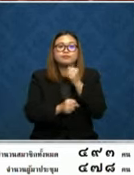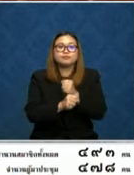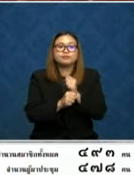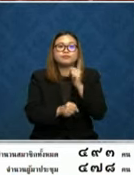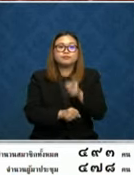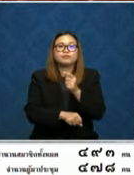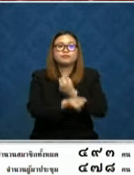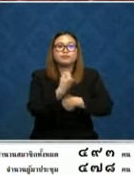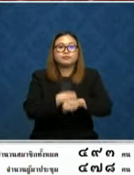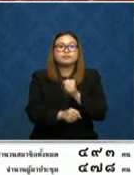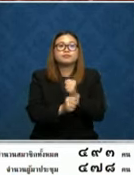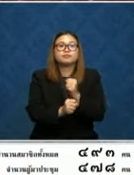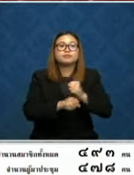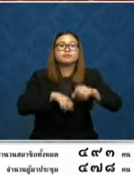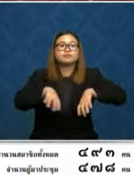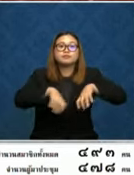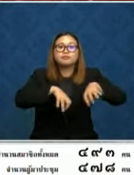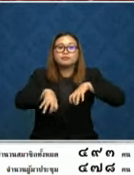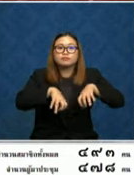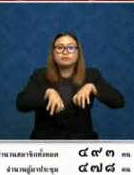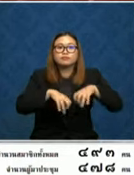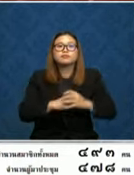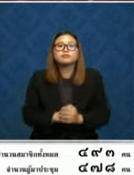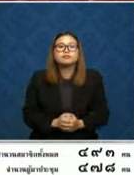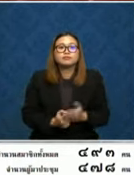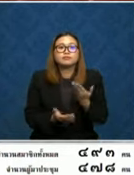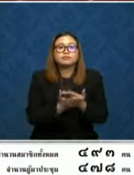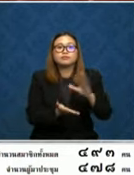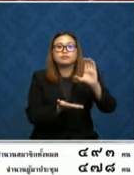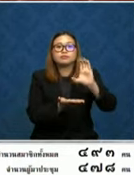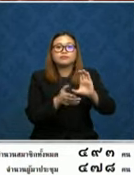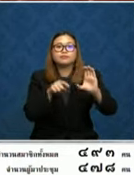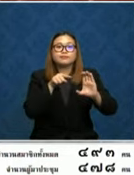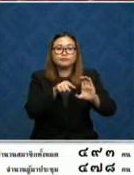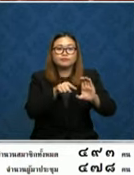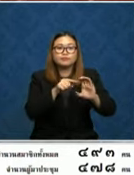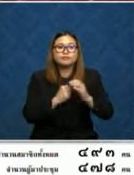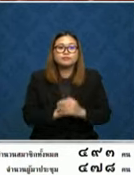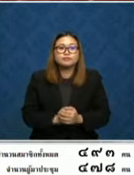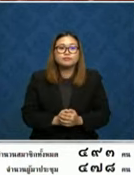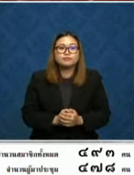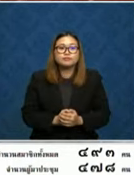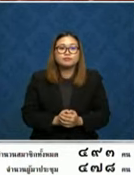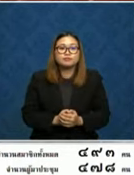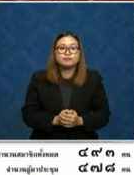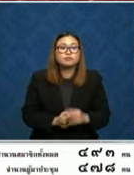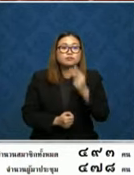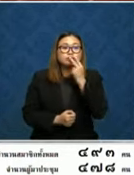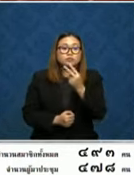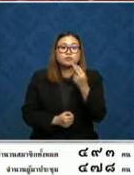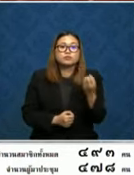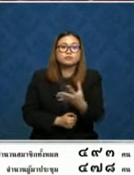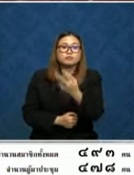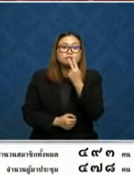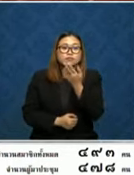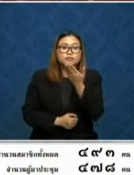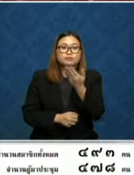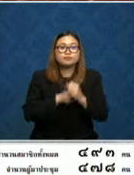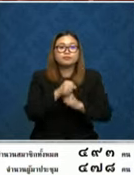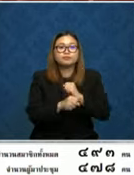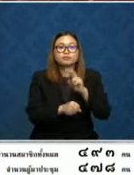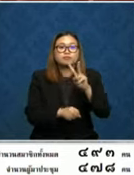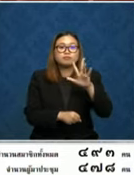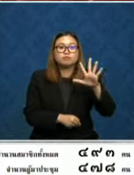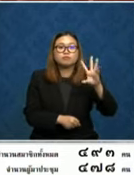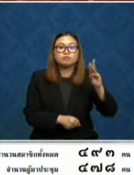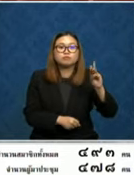ะครับทีนี้รายละเอียดมันอยู่ในส่วนของงบประมาณครับงบประมาณก้อนนี้นะครับถ้าดูจากสไลด์ปี66เราใช้ในการ